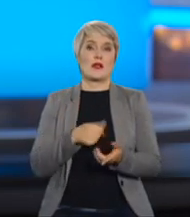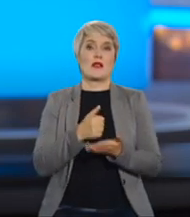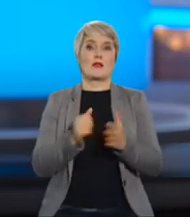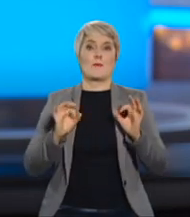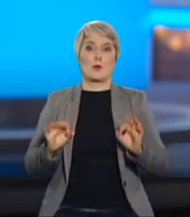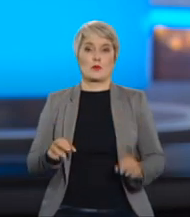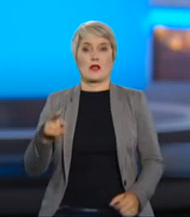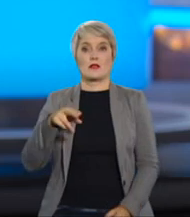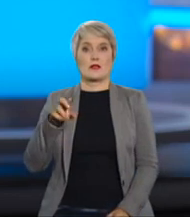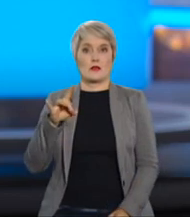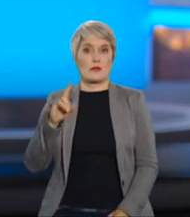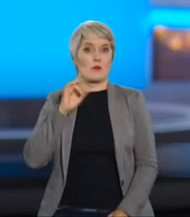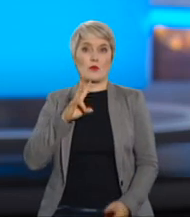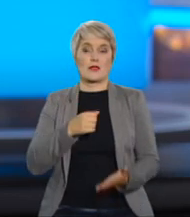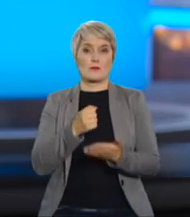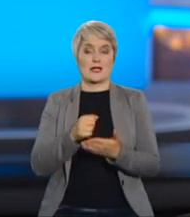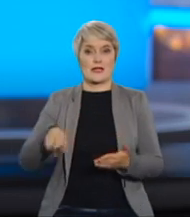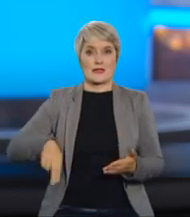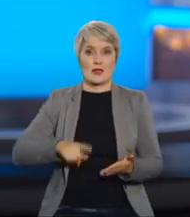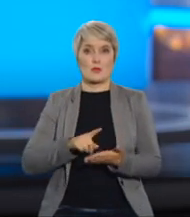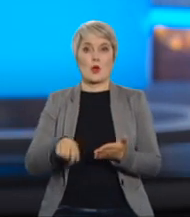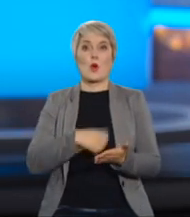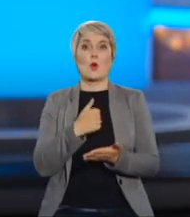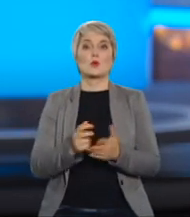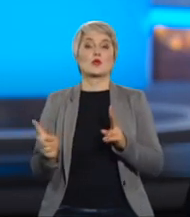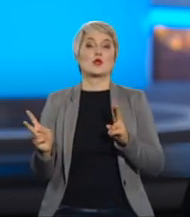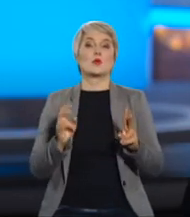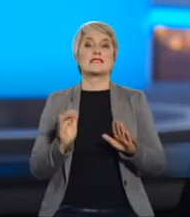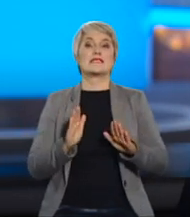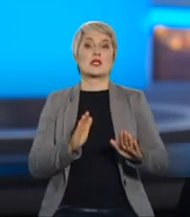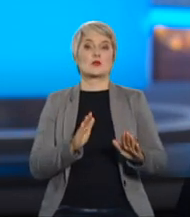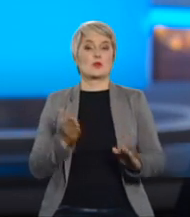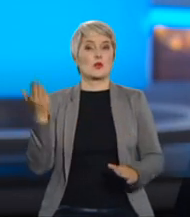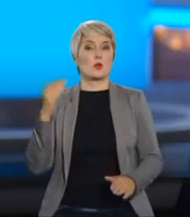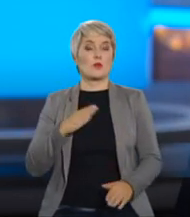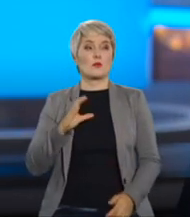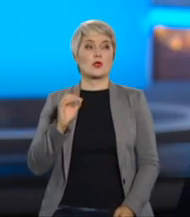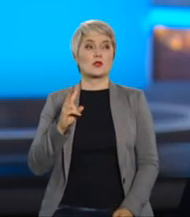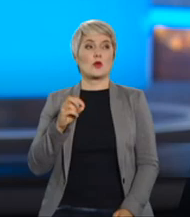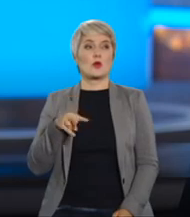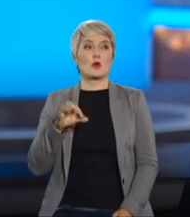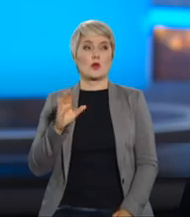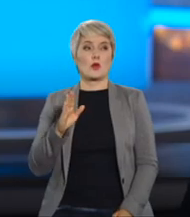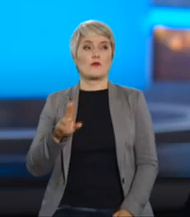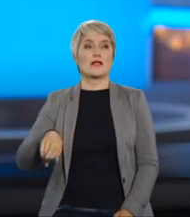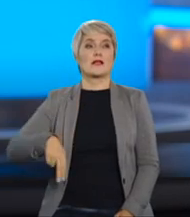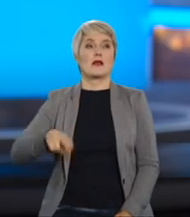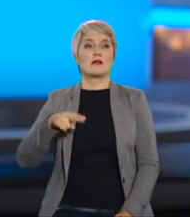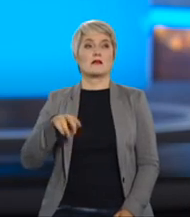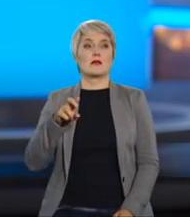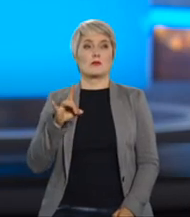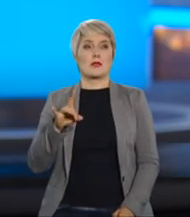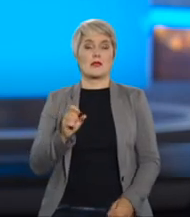допоки не призначить директора, має тепер очолювати хтось з заступників. Досі це був Олександр Соколов, директор ДБР. Нагадаю, призначає